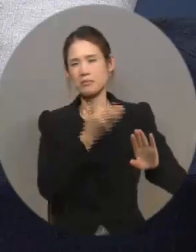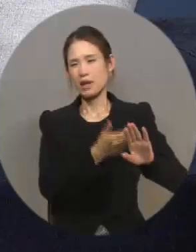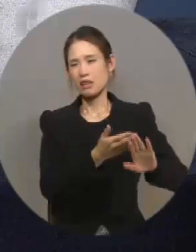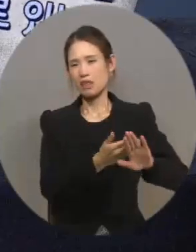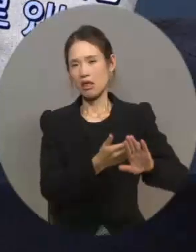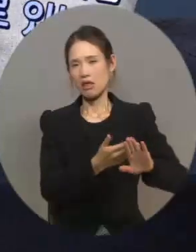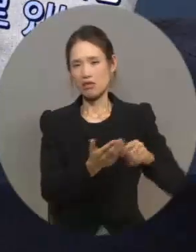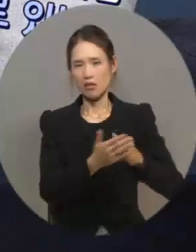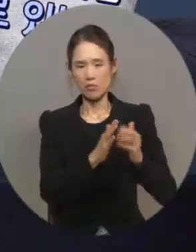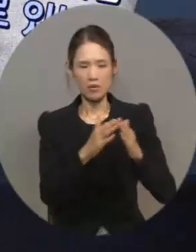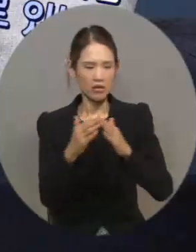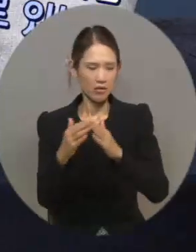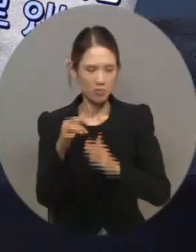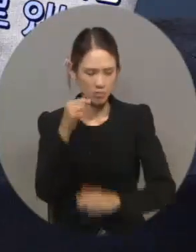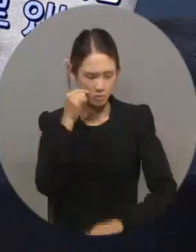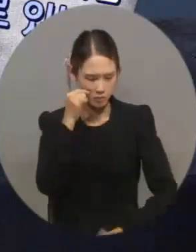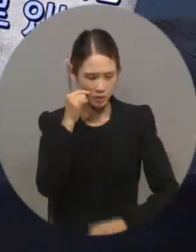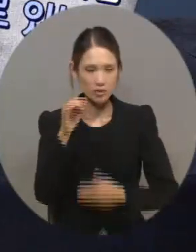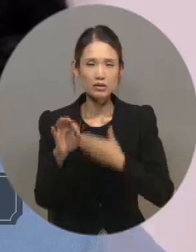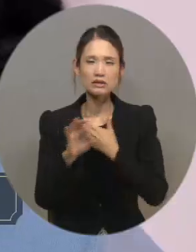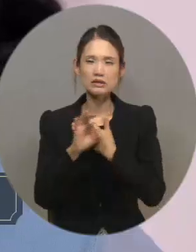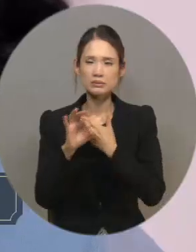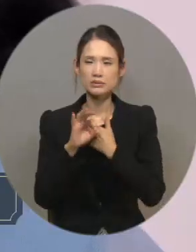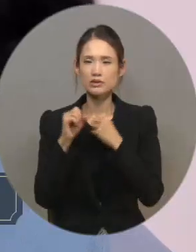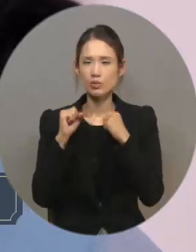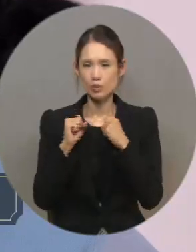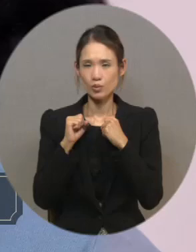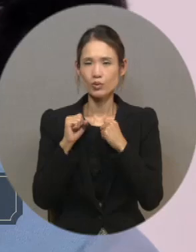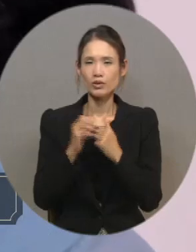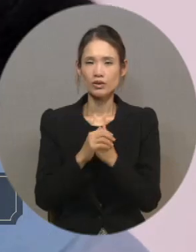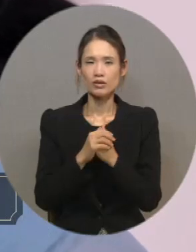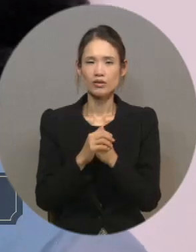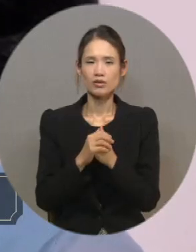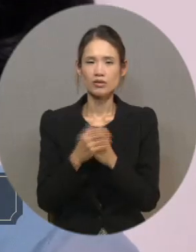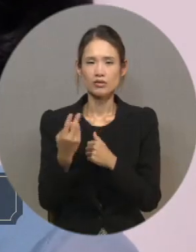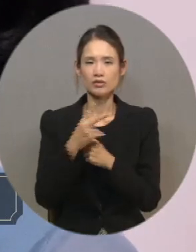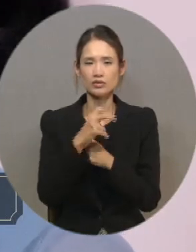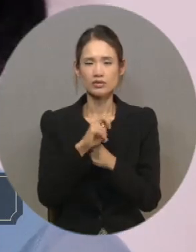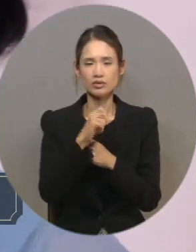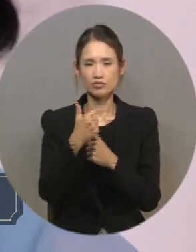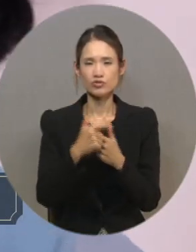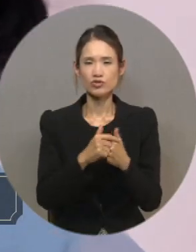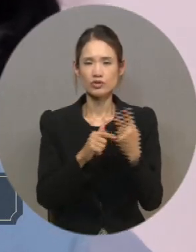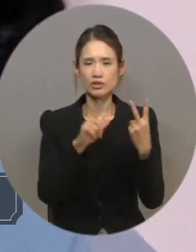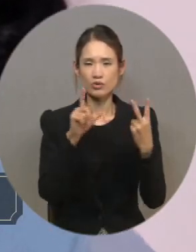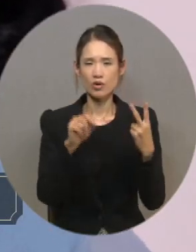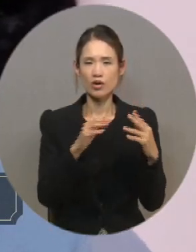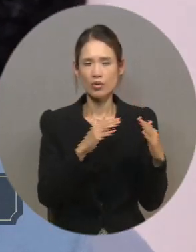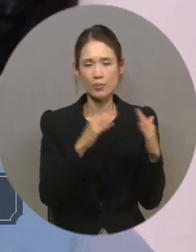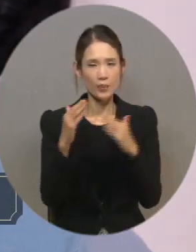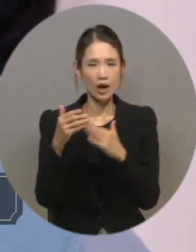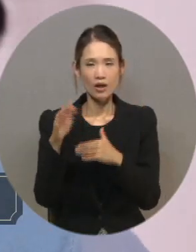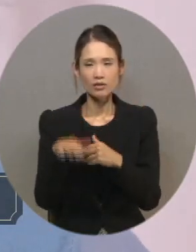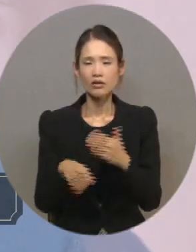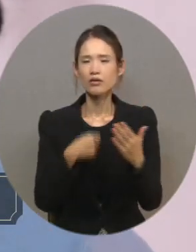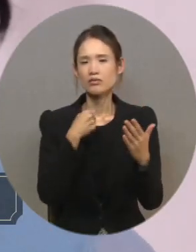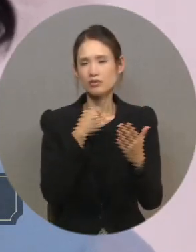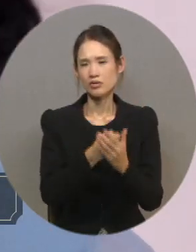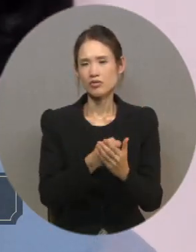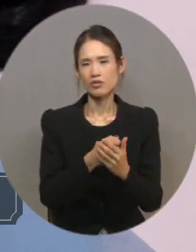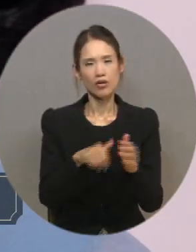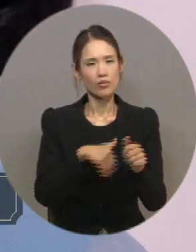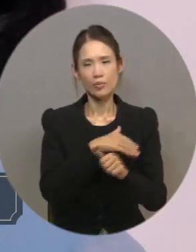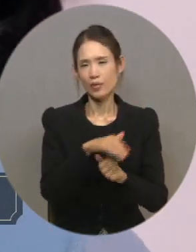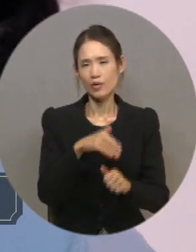못 갔어요. 그래서 임시적으로 있는데 26년 2월에 또 옮겨야 되는 상황인데 지금 아직 결정된 게